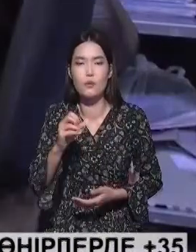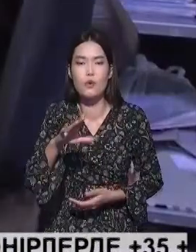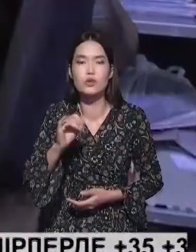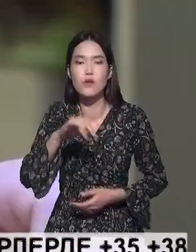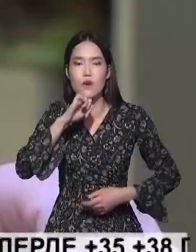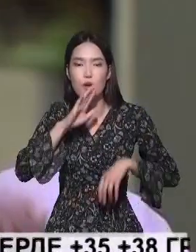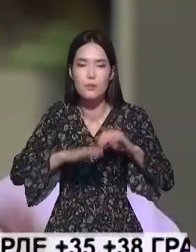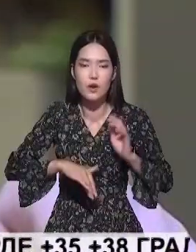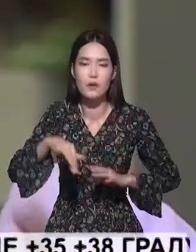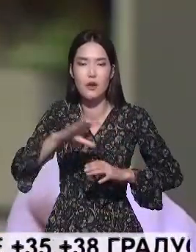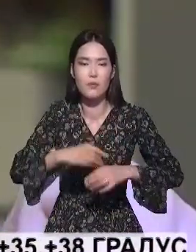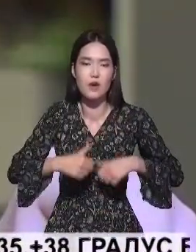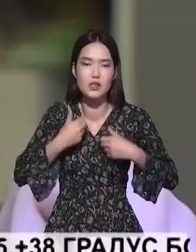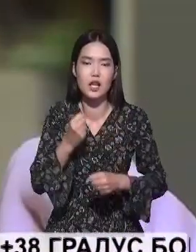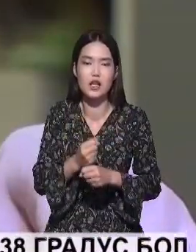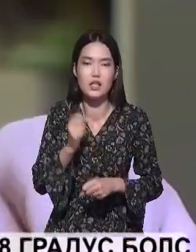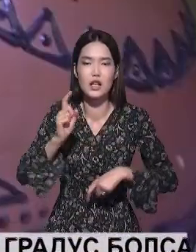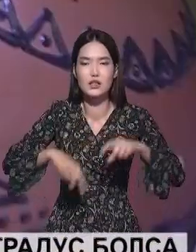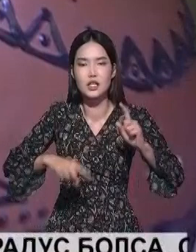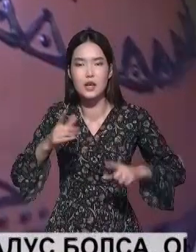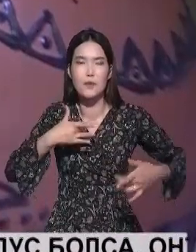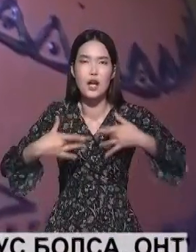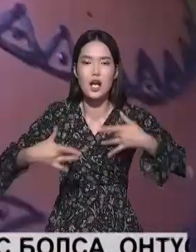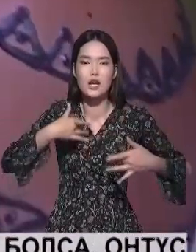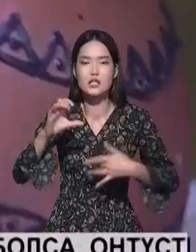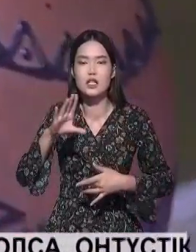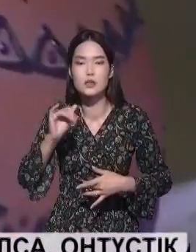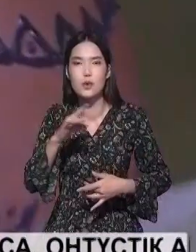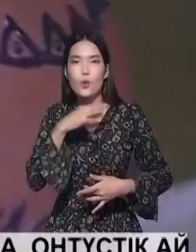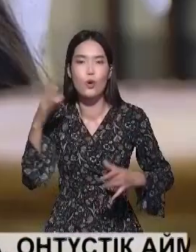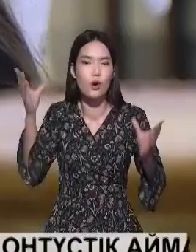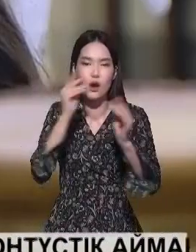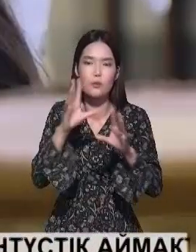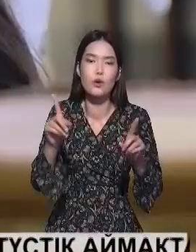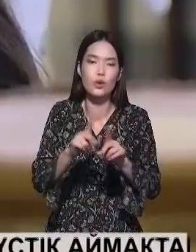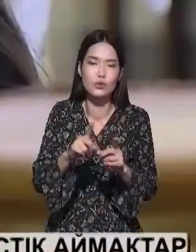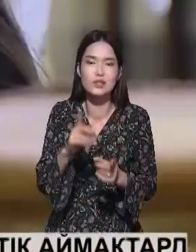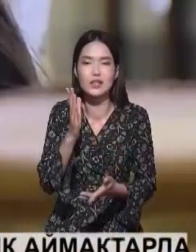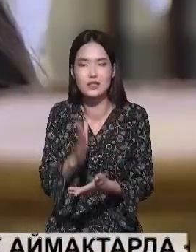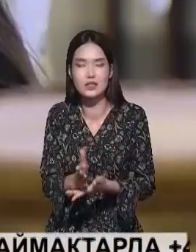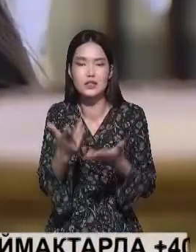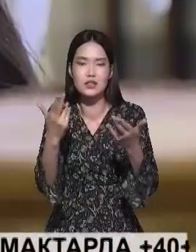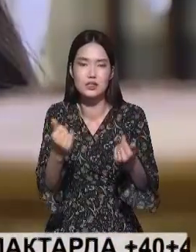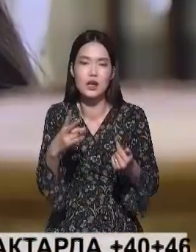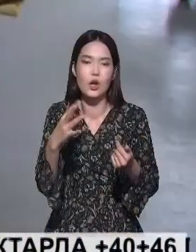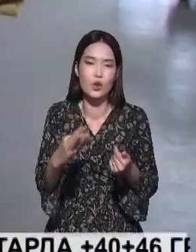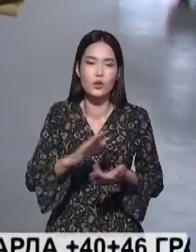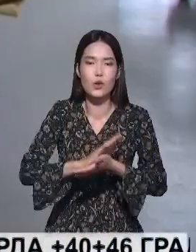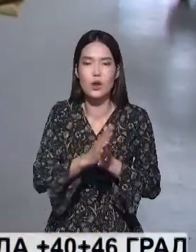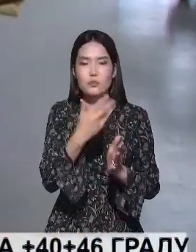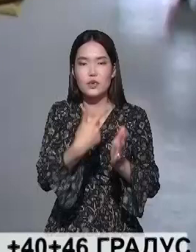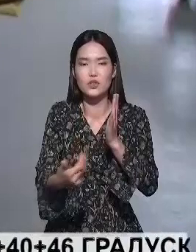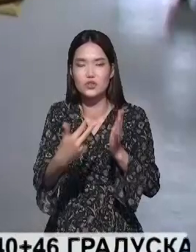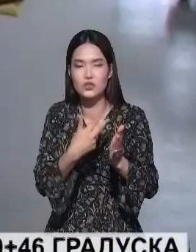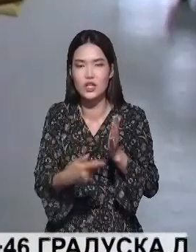барынша төзімділікті қажет етеді. Кейде спектакльдердің көптігінен үлгермей қалатында жайттар болып тұрады. Бірақ бұл да осынау шығармашыл саланың